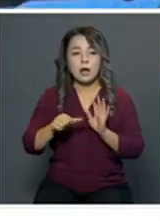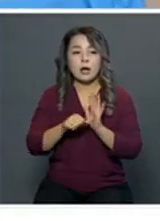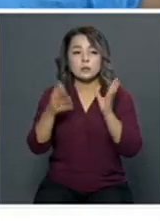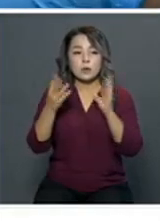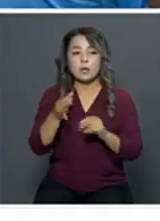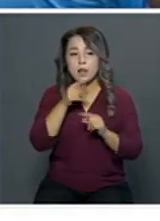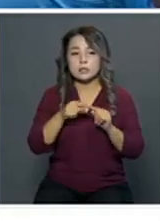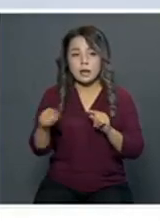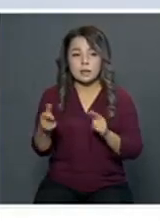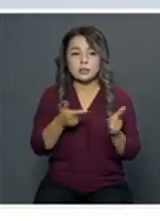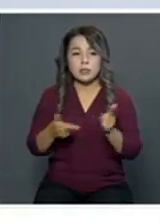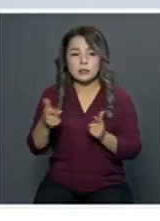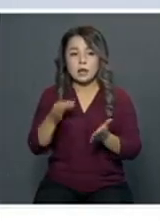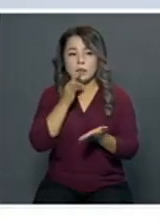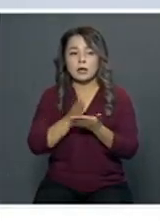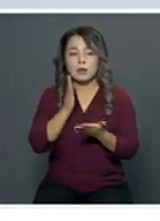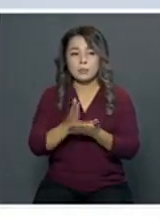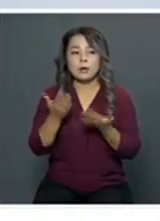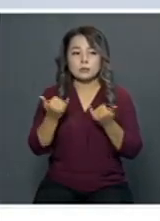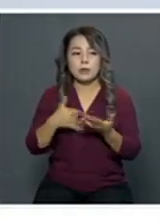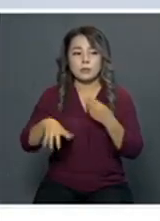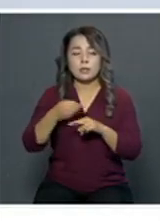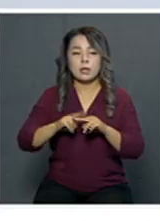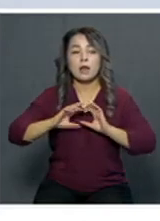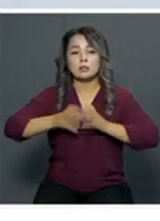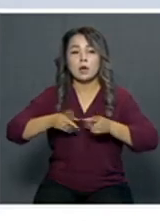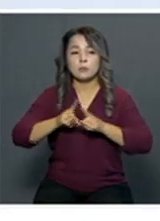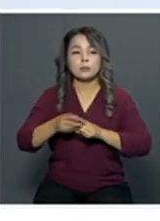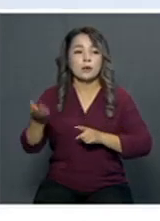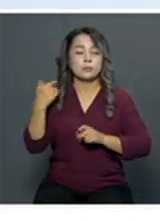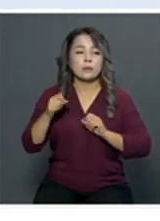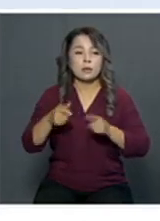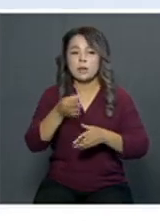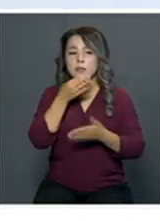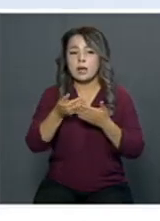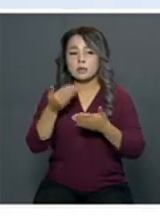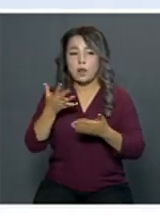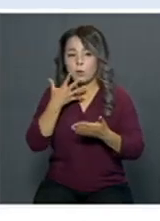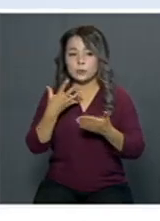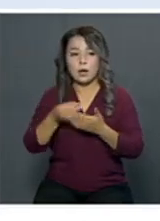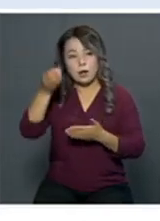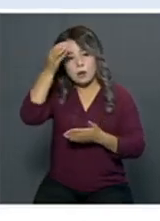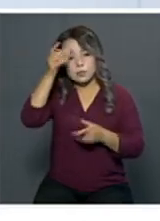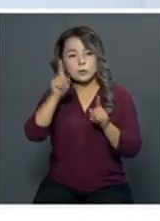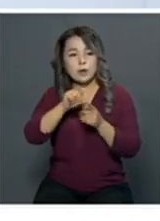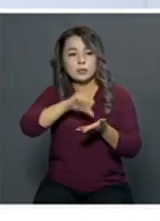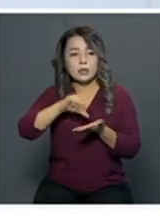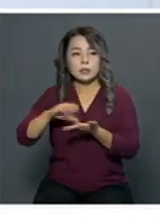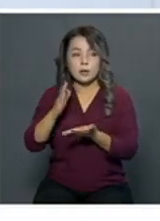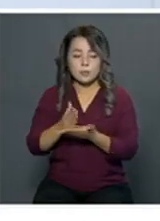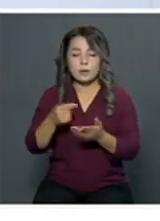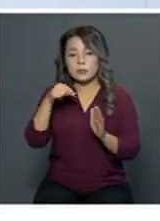дайындап шыққанын айтты. Пандемияның басында әлемдік тест елімізге әлі келмей тұрғанда, өзіміздің ғалымдар SARS-CoV-2-нің